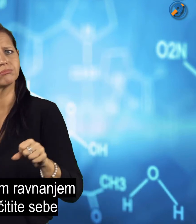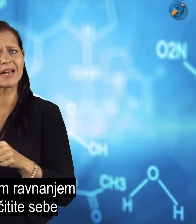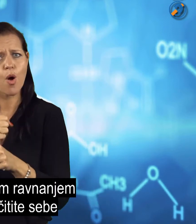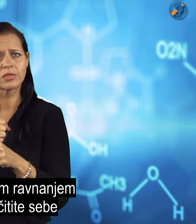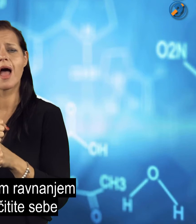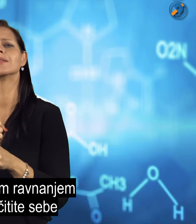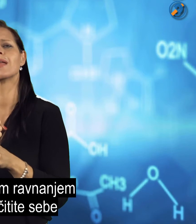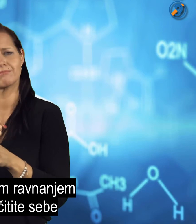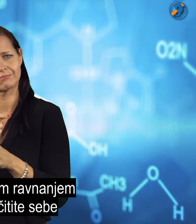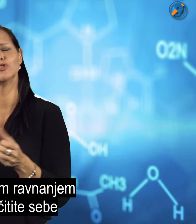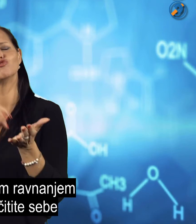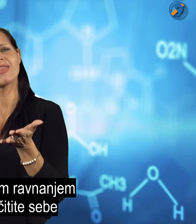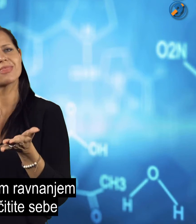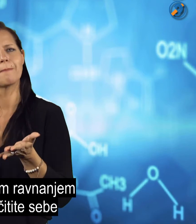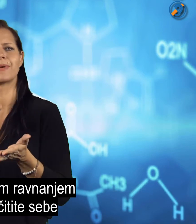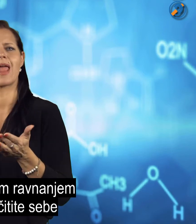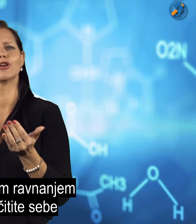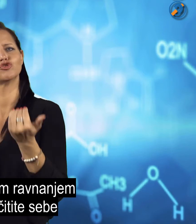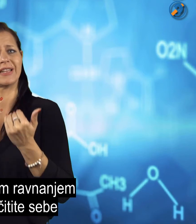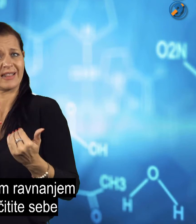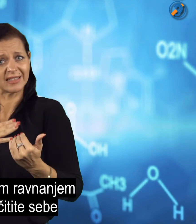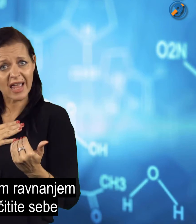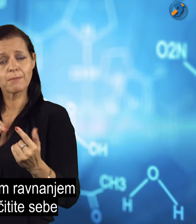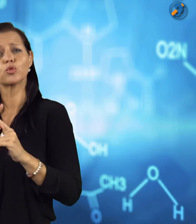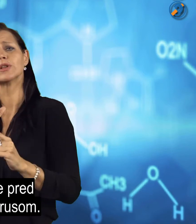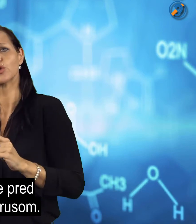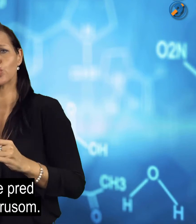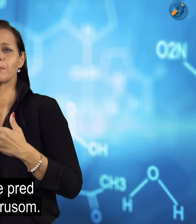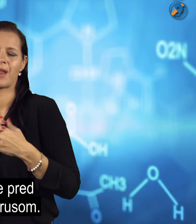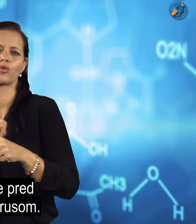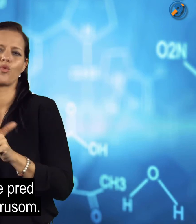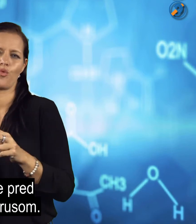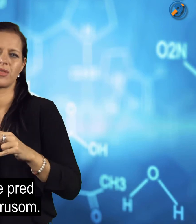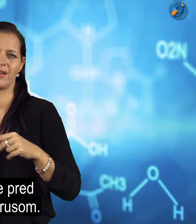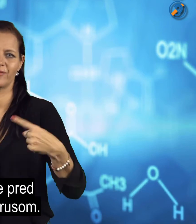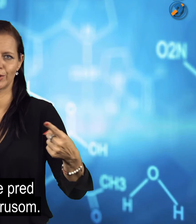odgovornim ravnanjem še naprej ščitite sebe in druge pred koronavirusom.